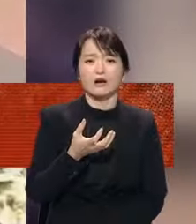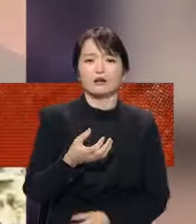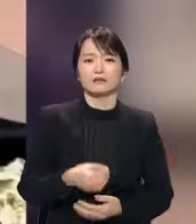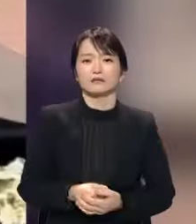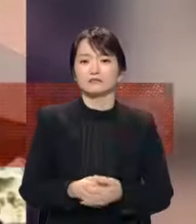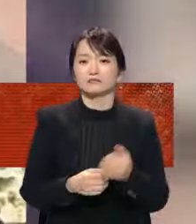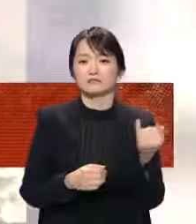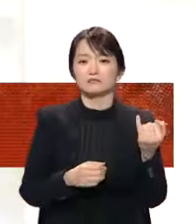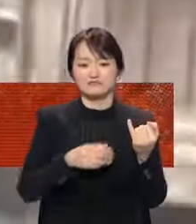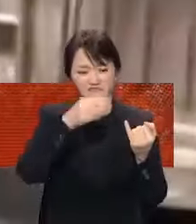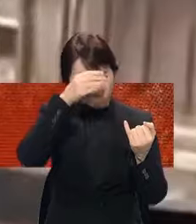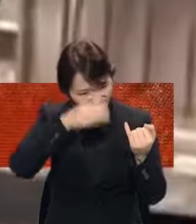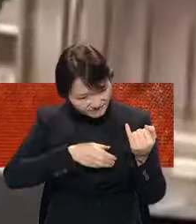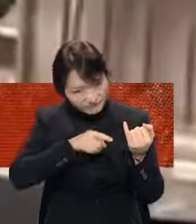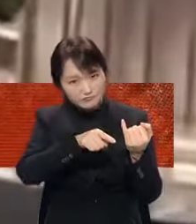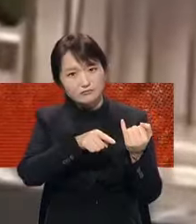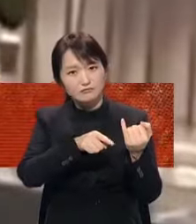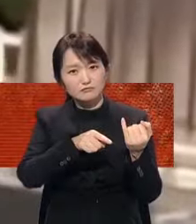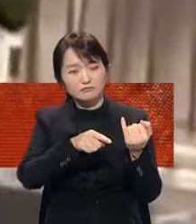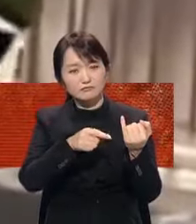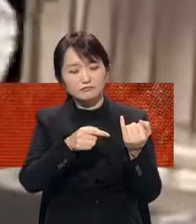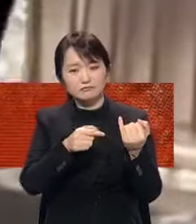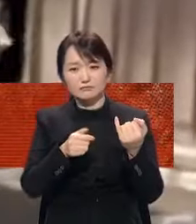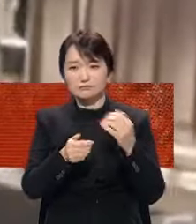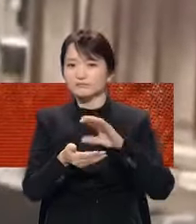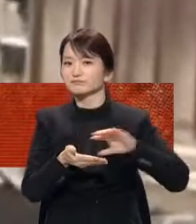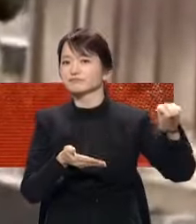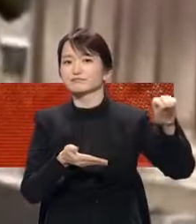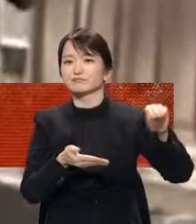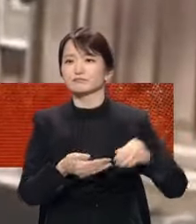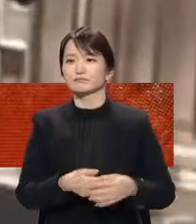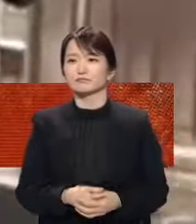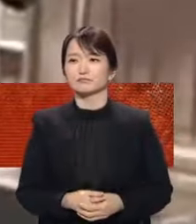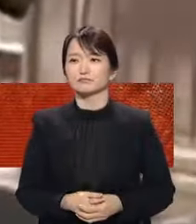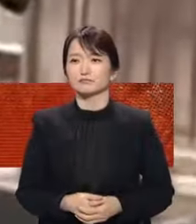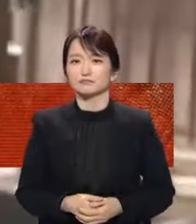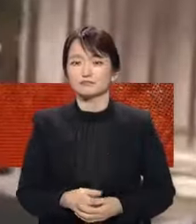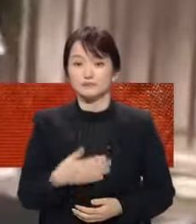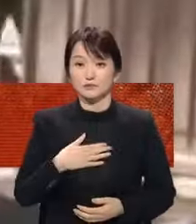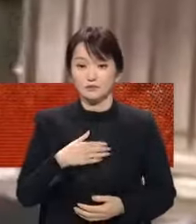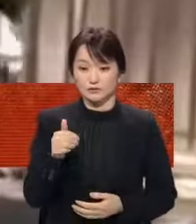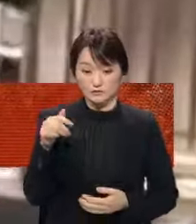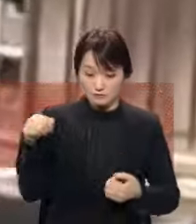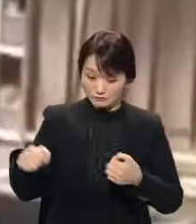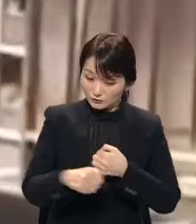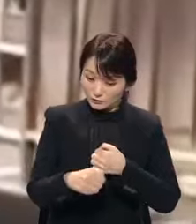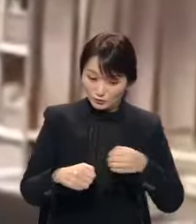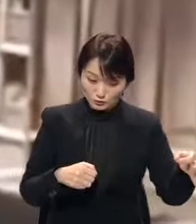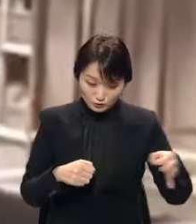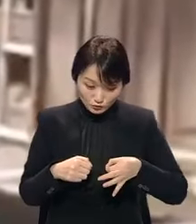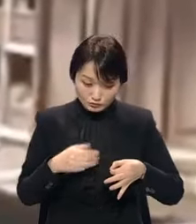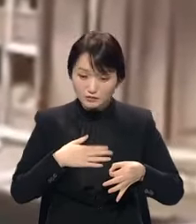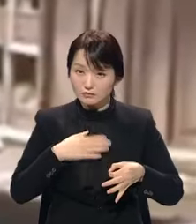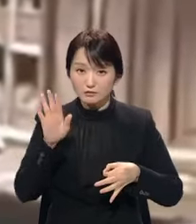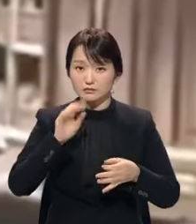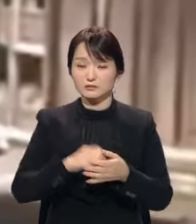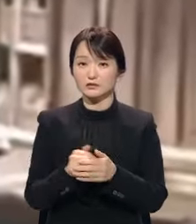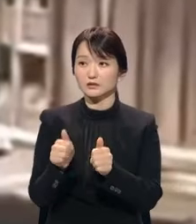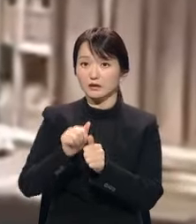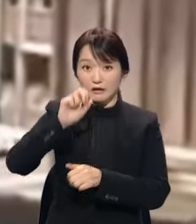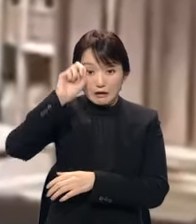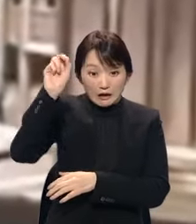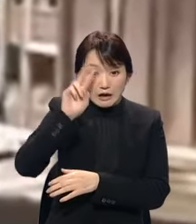하지만 여성은 뻔뻔하게 뒤도 돌아보지 않고 떠나버렸습니다. 아니, 저는 돈 주러 온 줄 알았어요. 저도 그런 줄 알았는데요. 진짜 저 남성